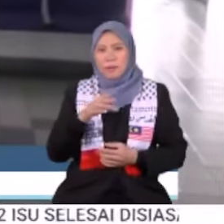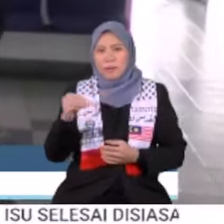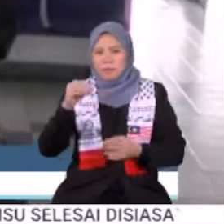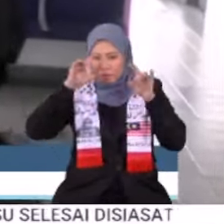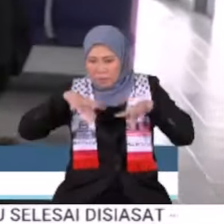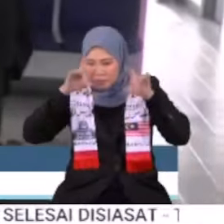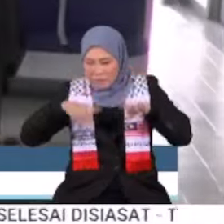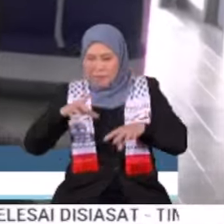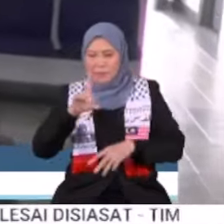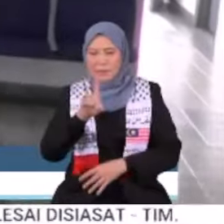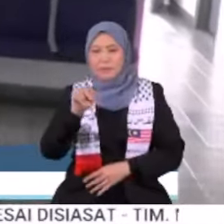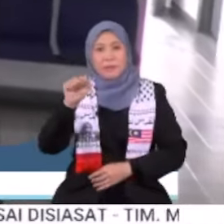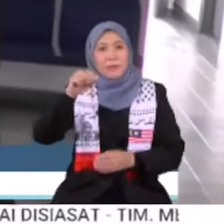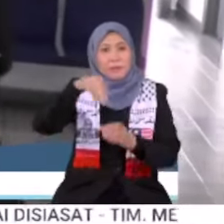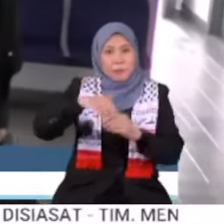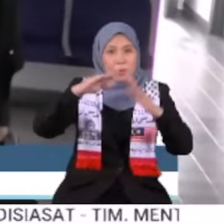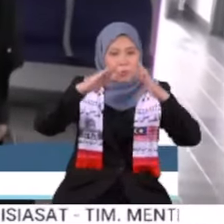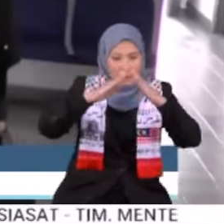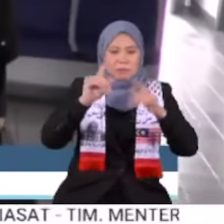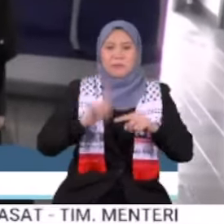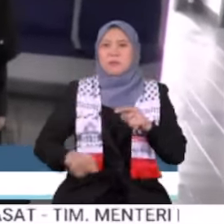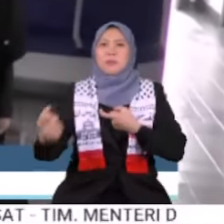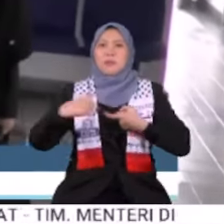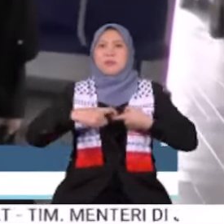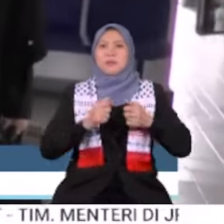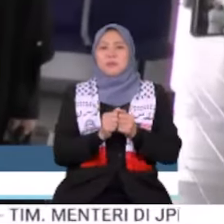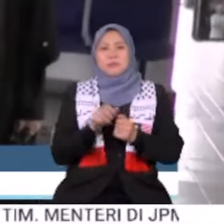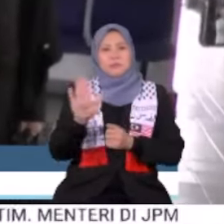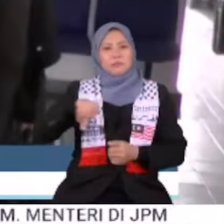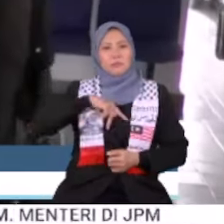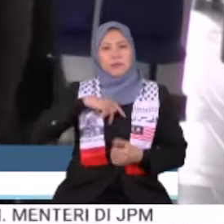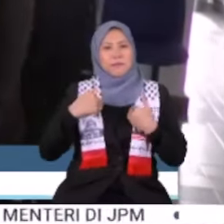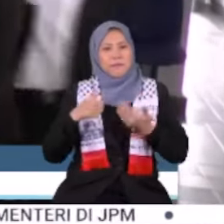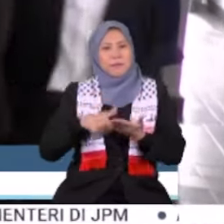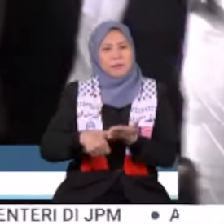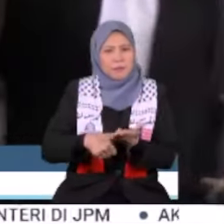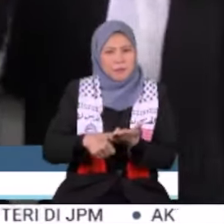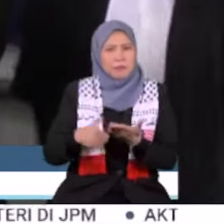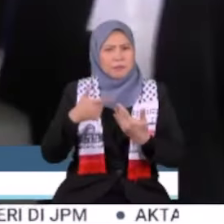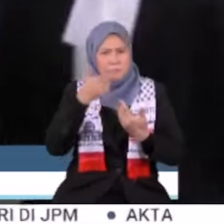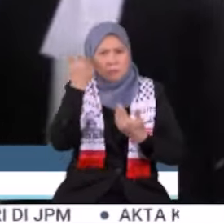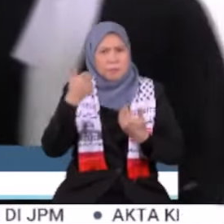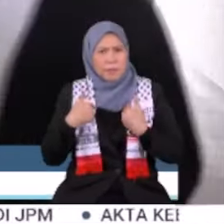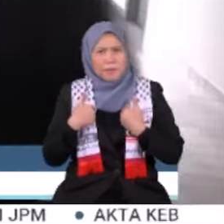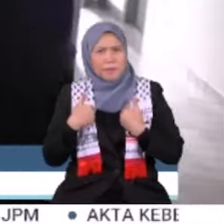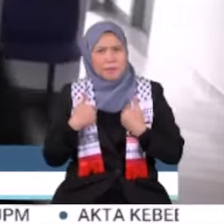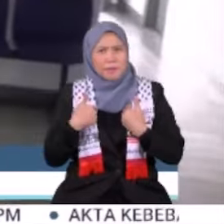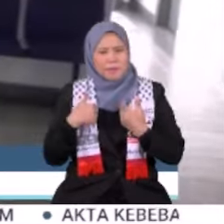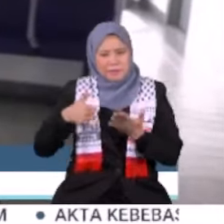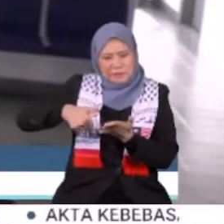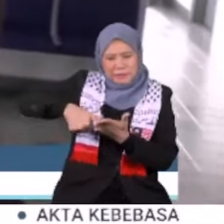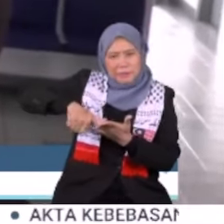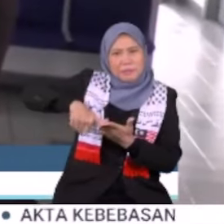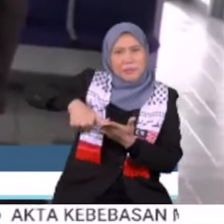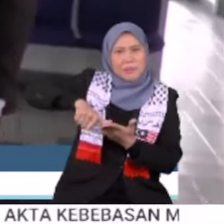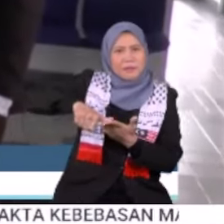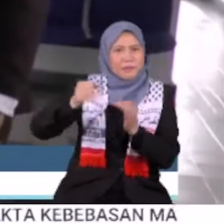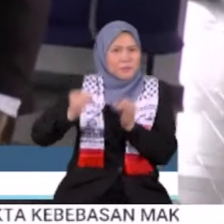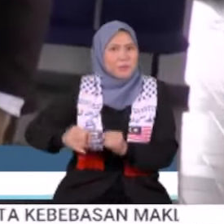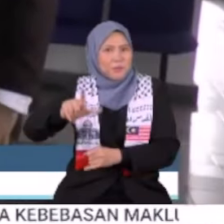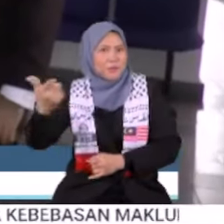yang dijumpai di dalam rumah tidak boleh mengaitkan tertuduh dengan milikan dadah kerana ada kesan cap jari individu